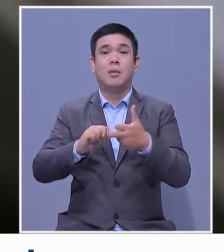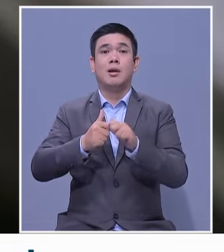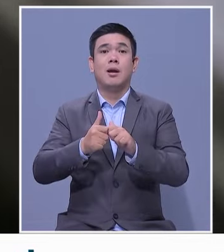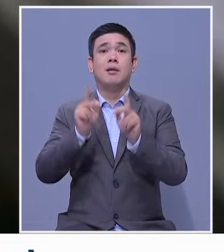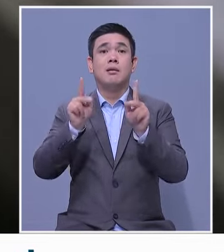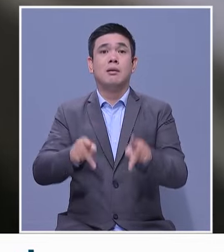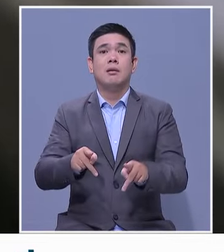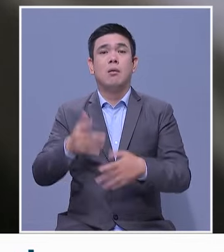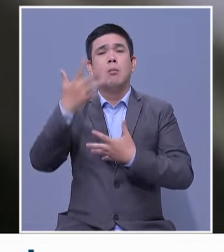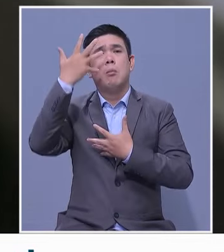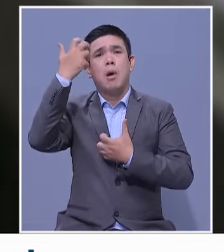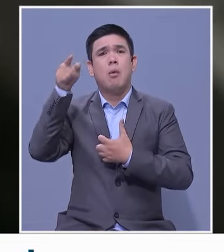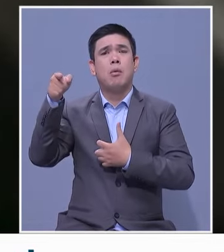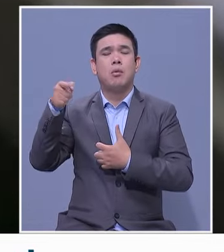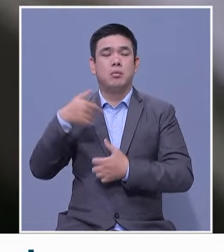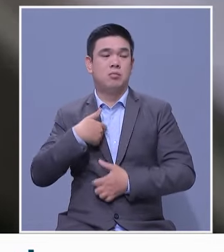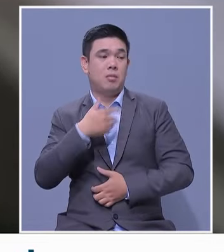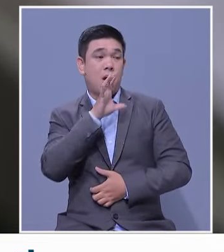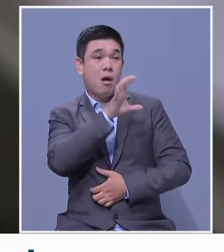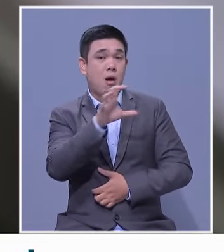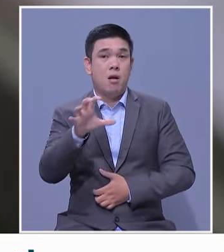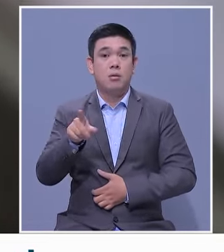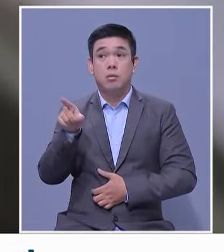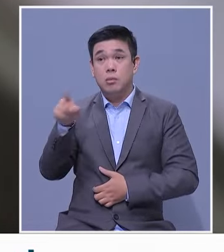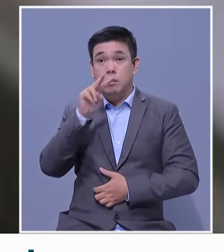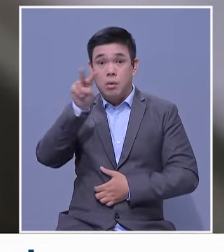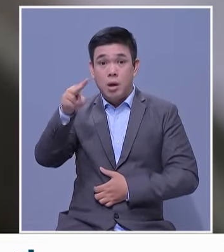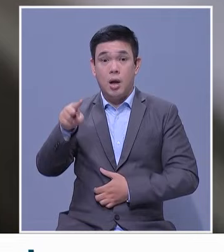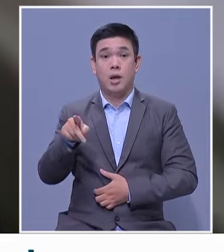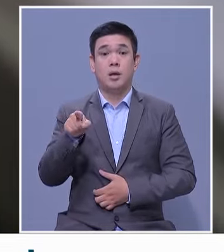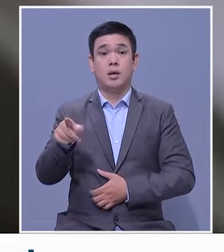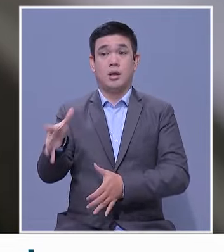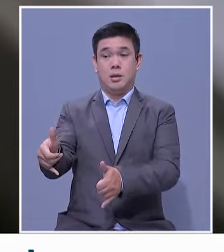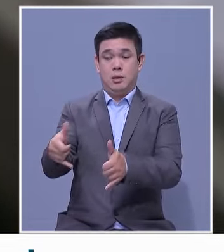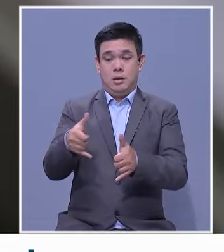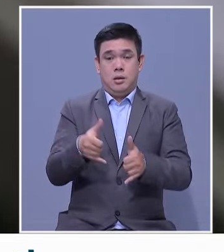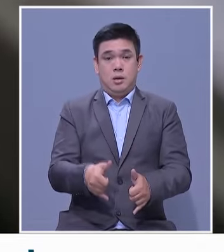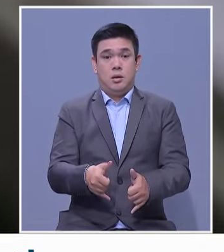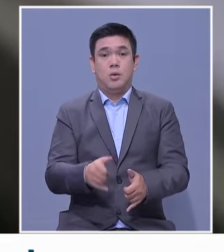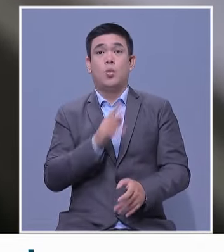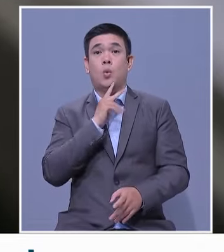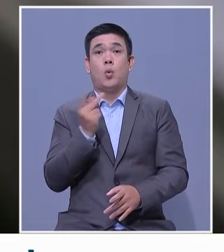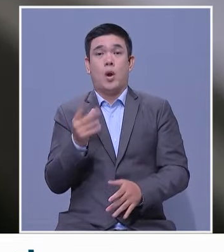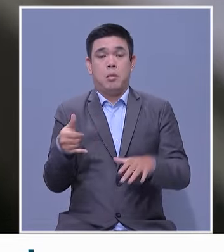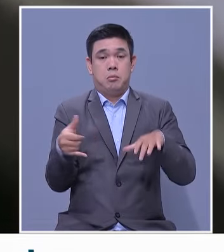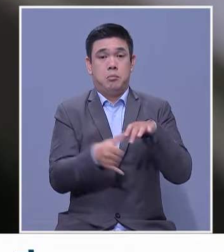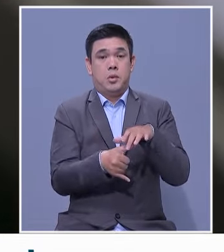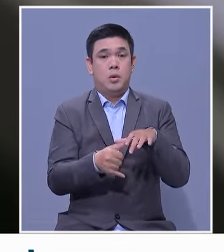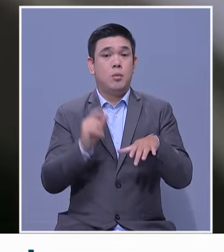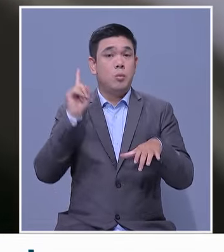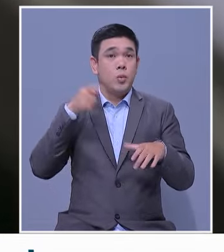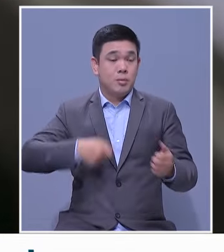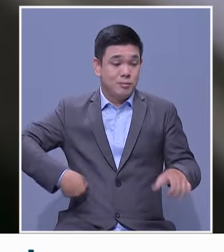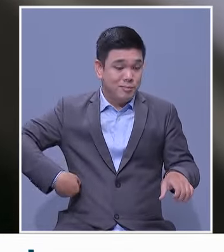บนี้ไอ้พวกเมาแล้วมากลางแบบนี้เพราะว่าลูกค้าเราหายปั๊บกว่าเราจะเอากลับเข้ามาพอลูกค้าเรากลับเข้ามาผู้หญิงมันหัน